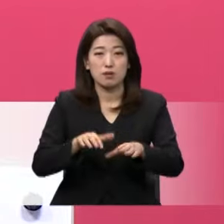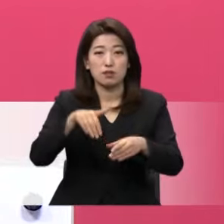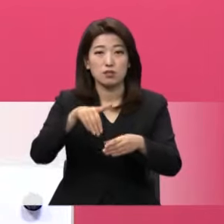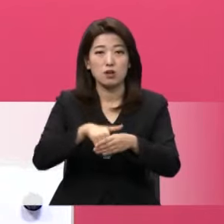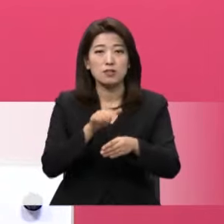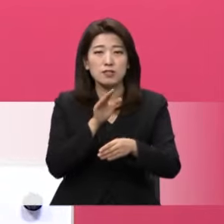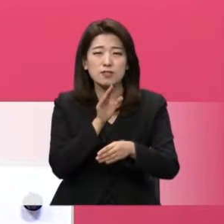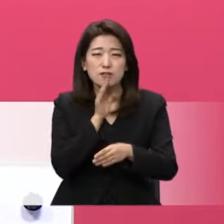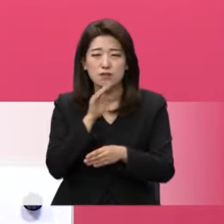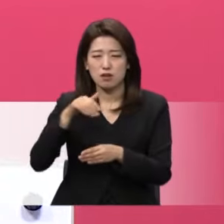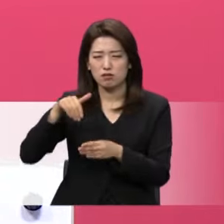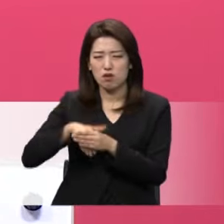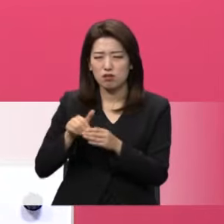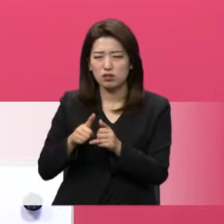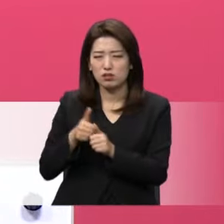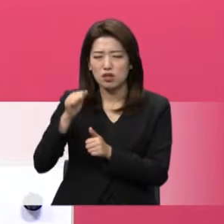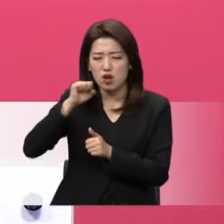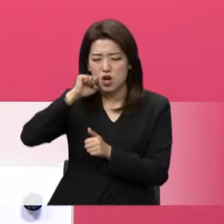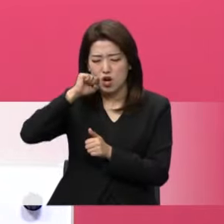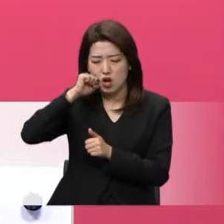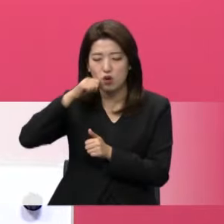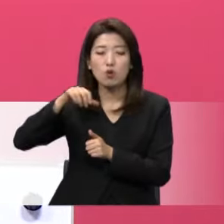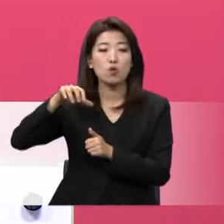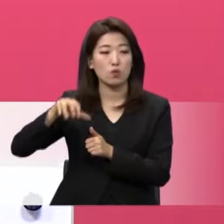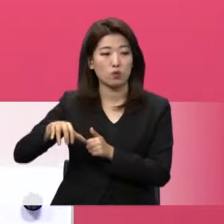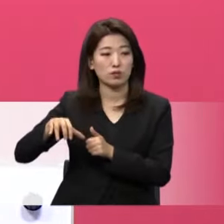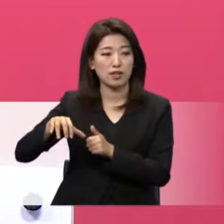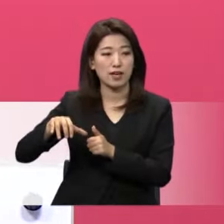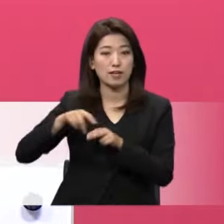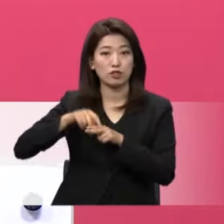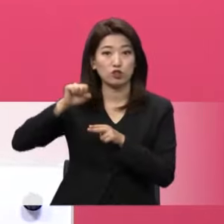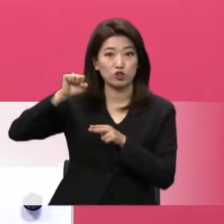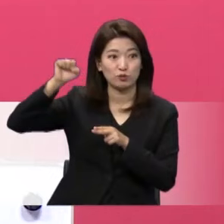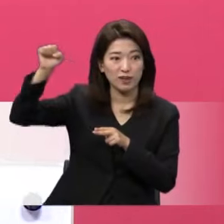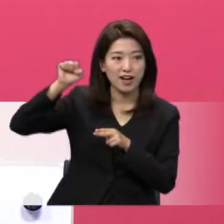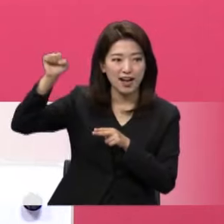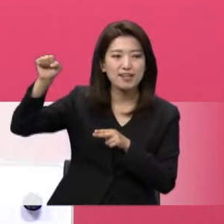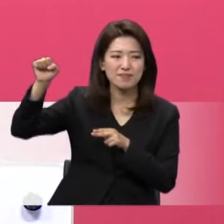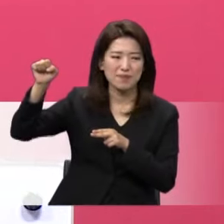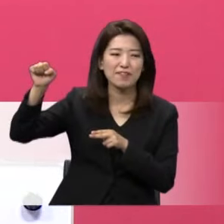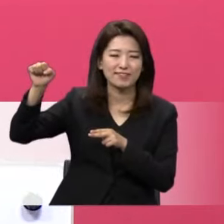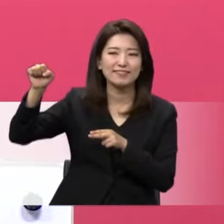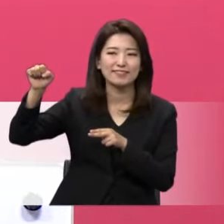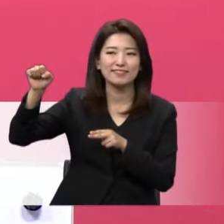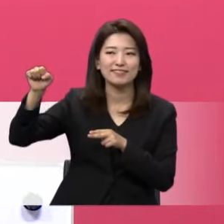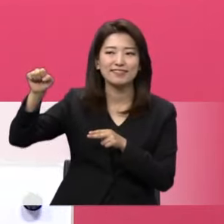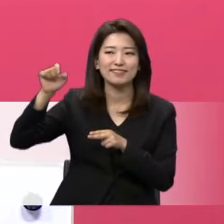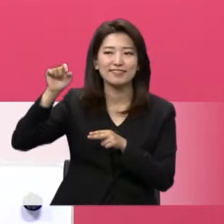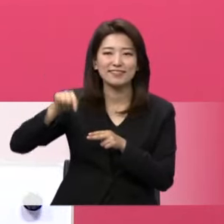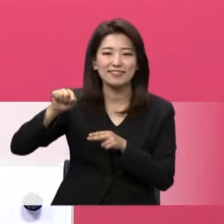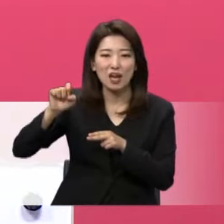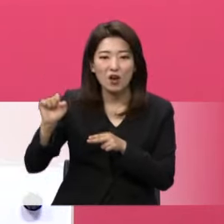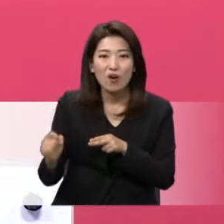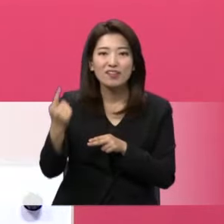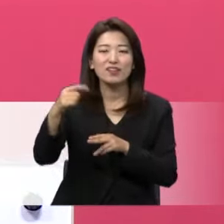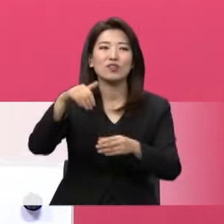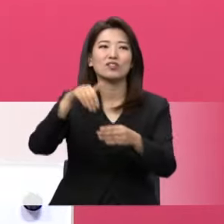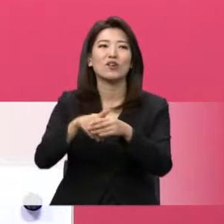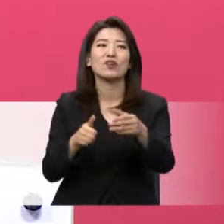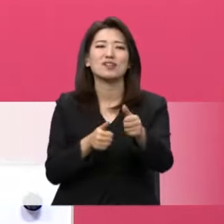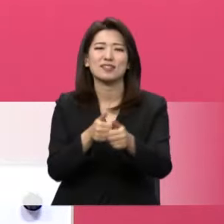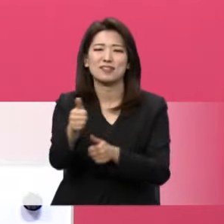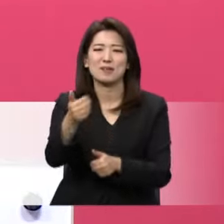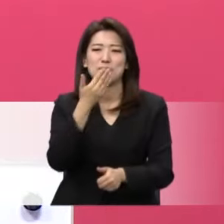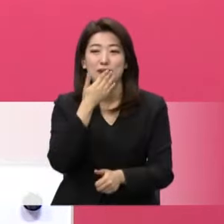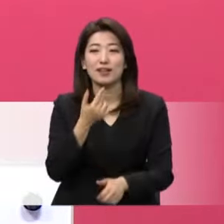그것 이원 총선에 큰 도움이 되고 승리의 발판이 될 거라는 생각을 합니다